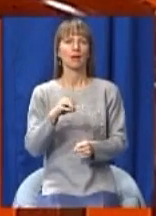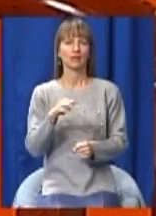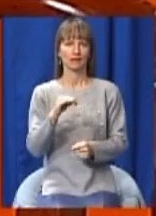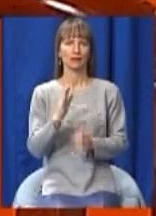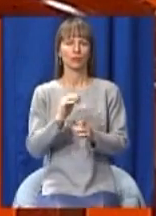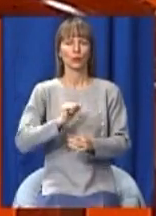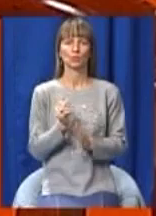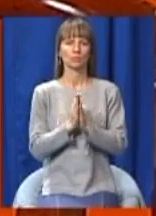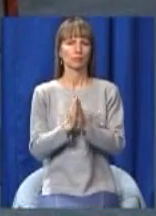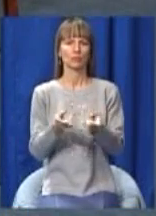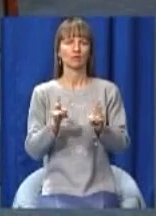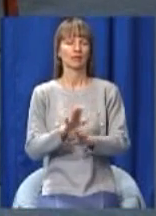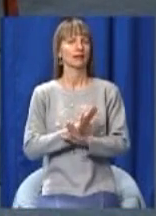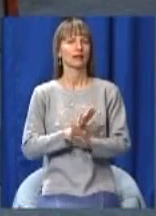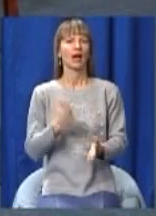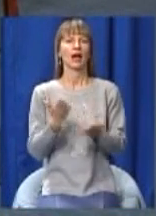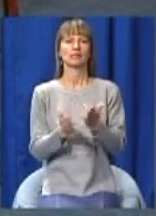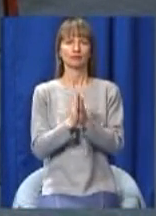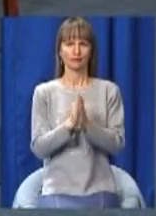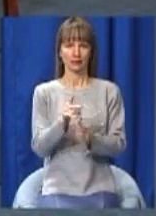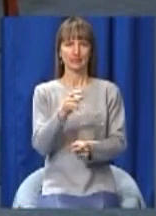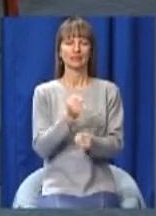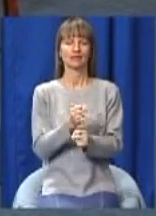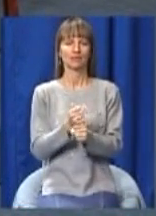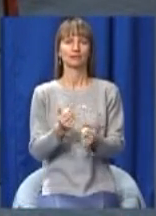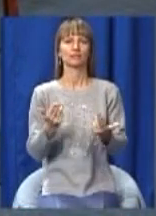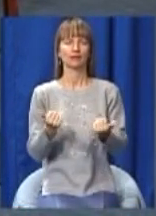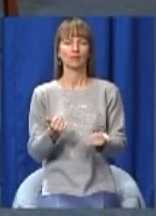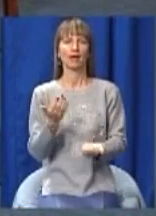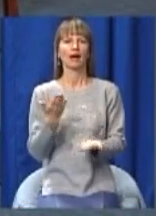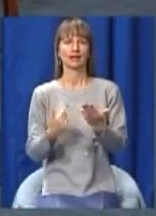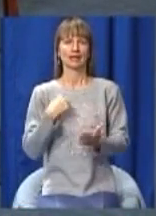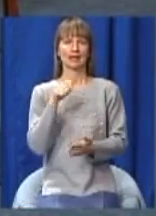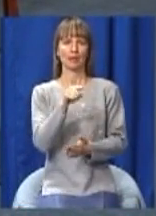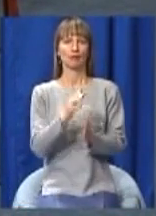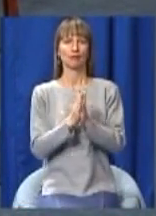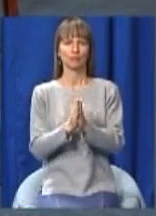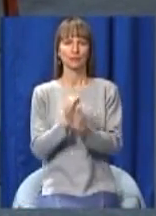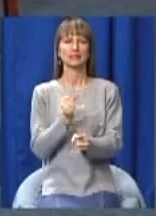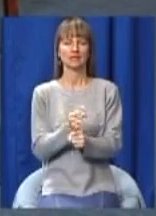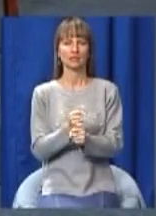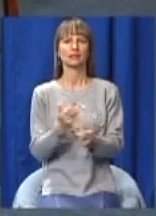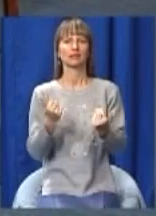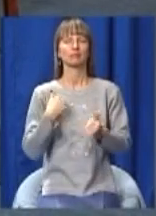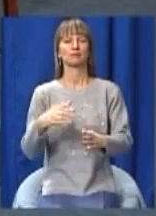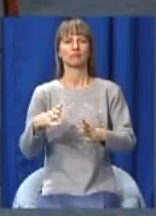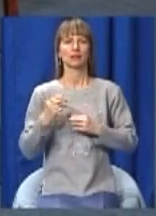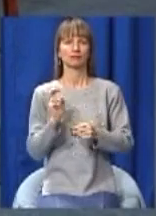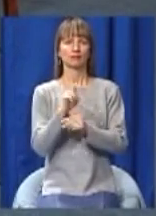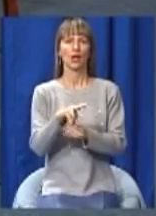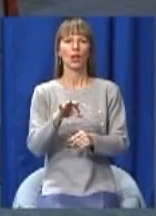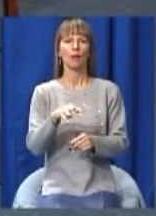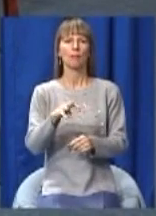то ли от объема on the имеет а их чтобы просит / ешь алексей а то бы попросил трубы и мы разным видам углам